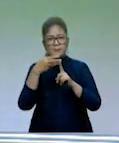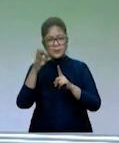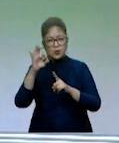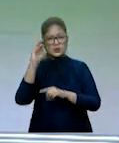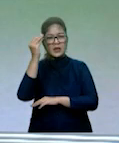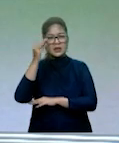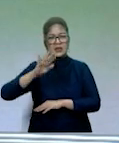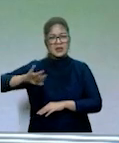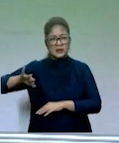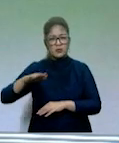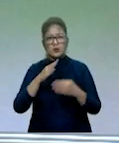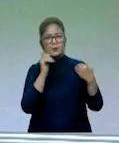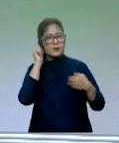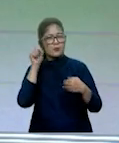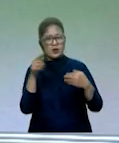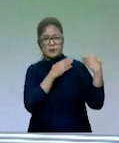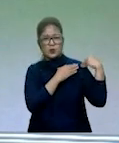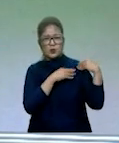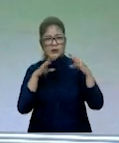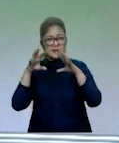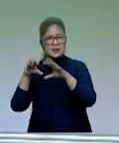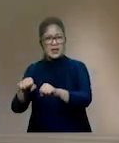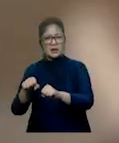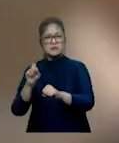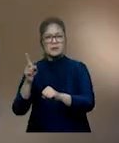meminta petugas untuk menangkap pelaku eksploitasi